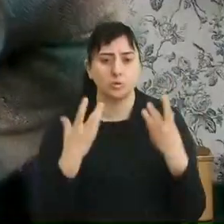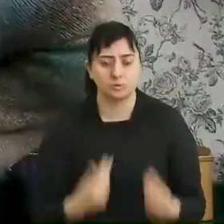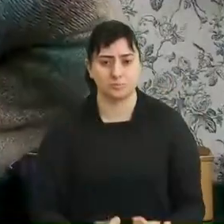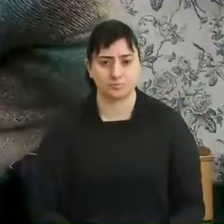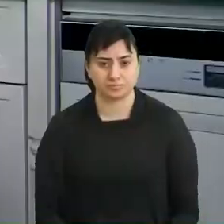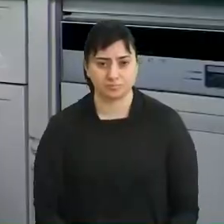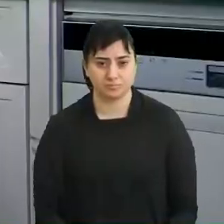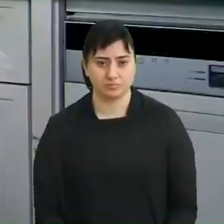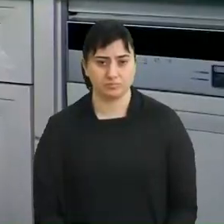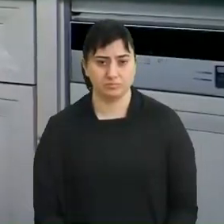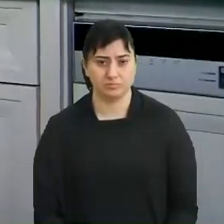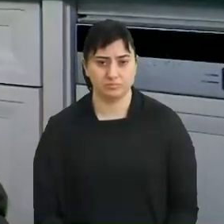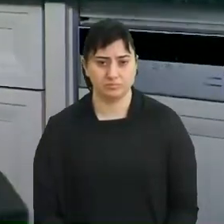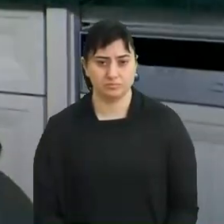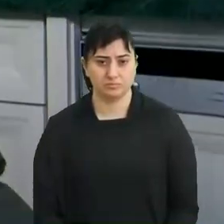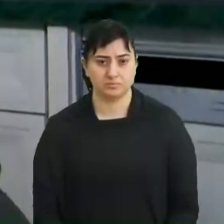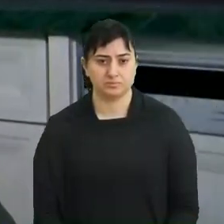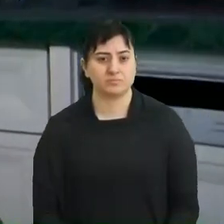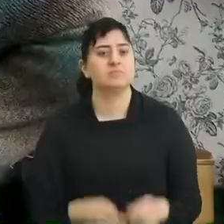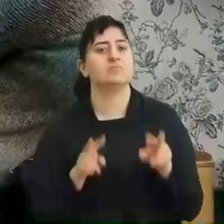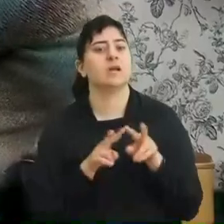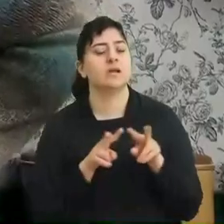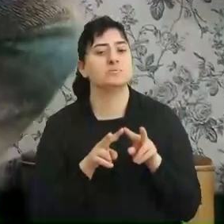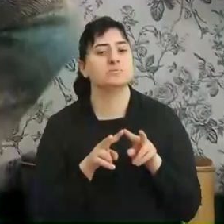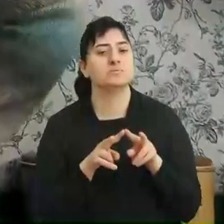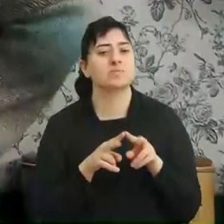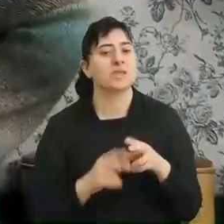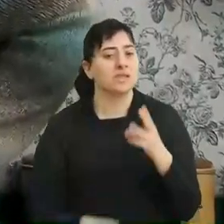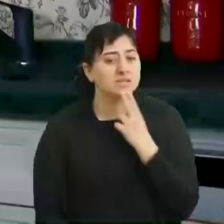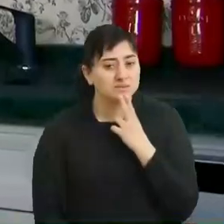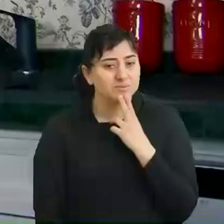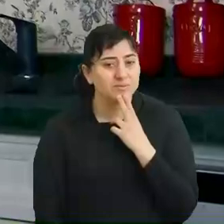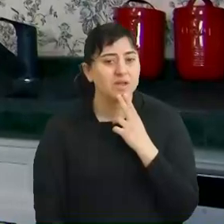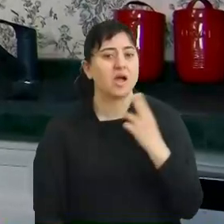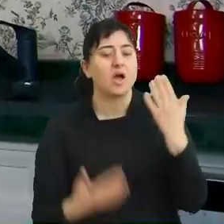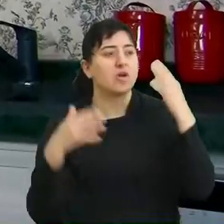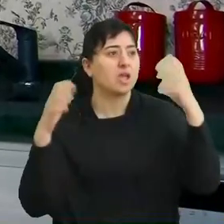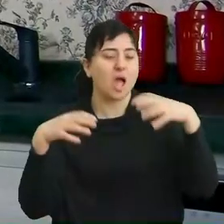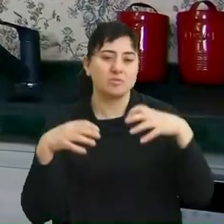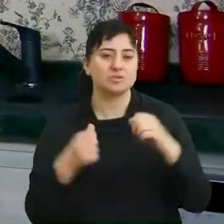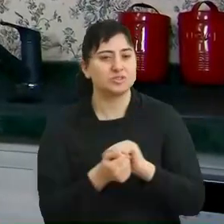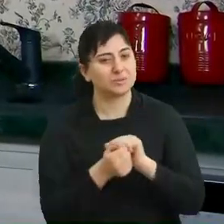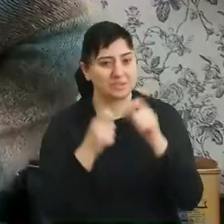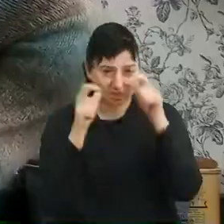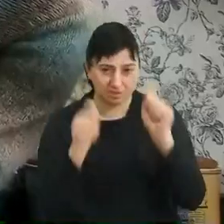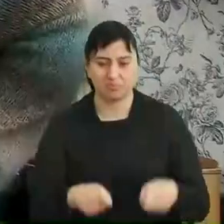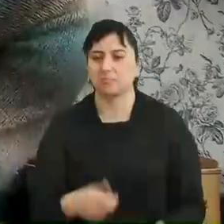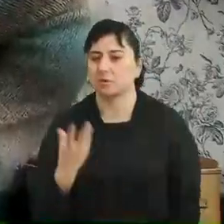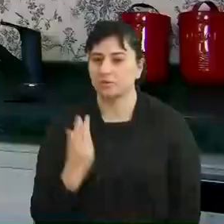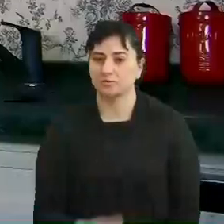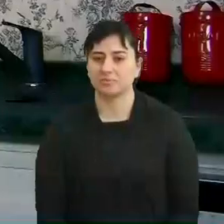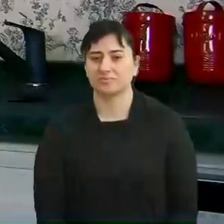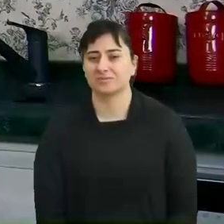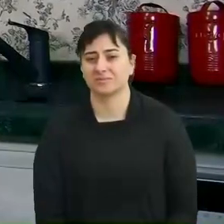Hücrelerini ayırdı diyorum sana ya. Meryem. Kızım. Hava yağacak galiba. Hava çamaşırları topla. Şükrü'nün